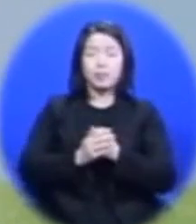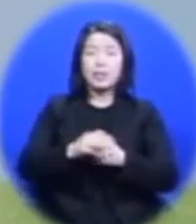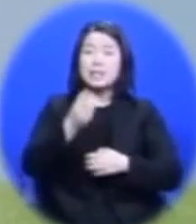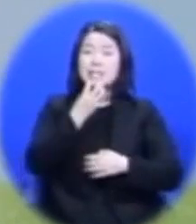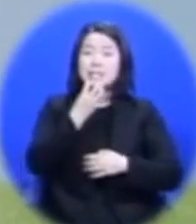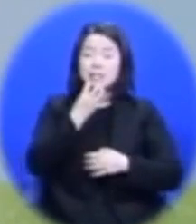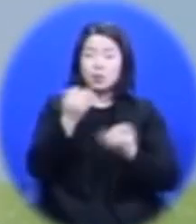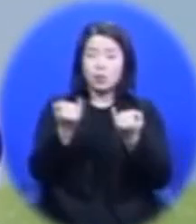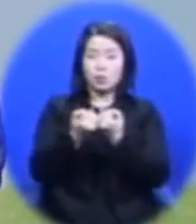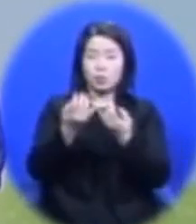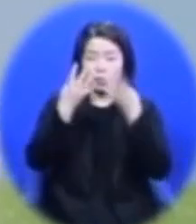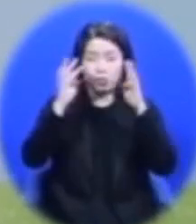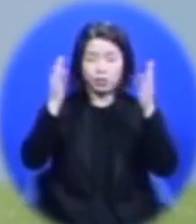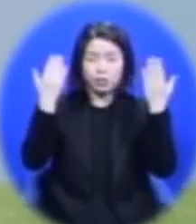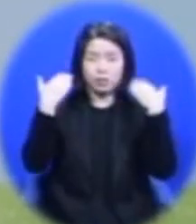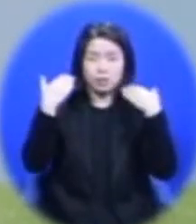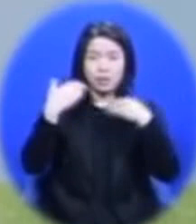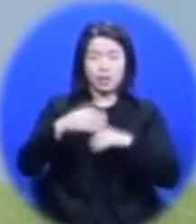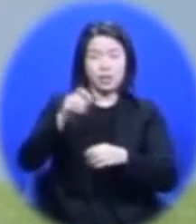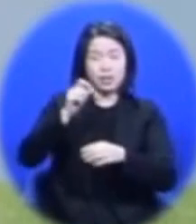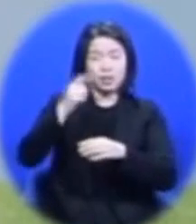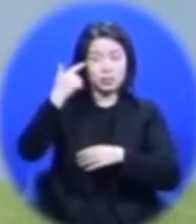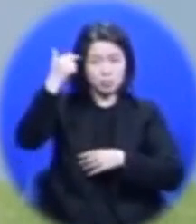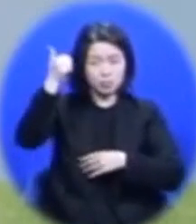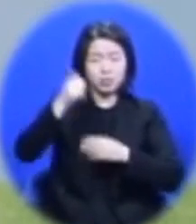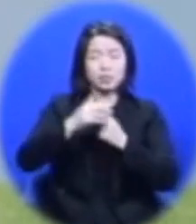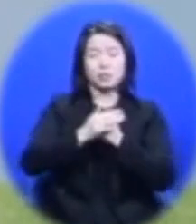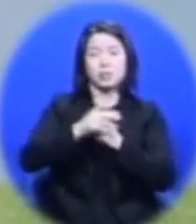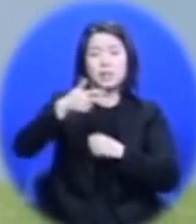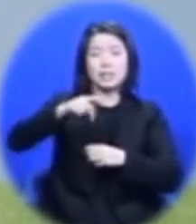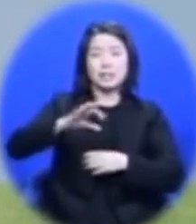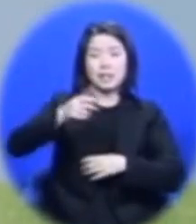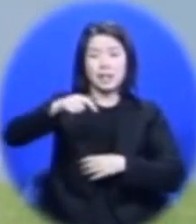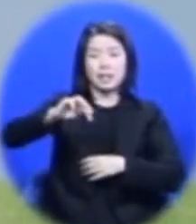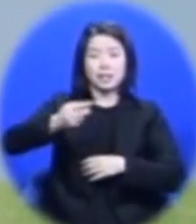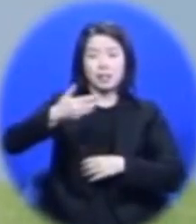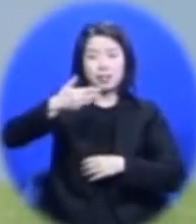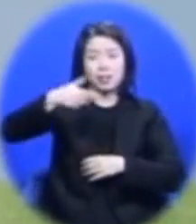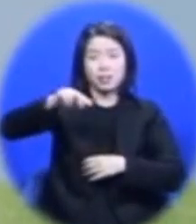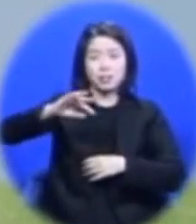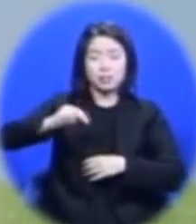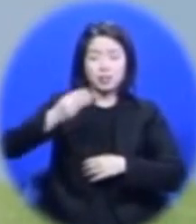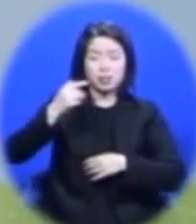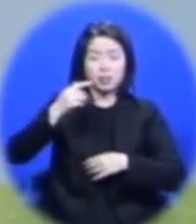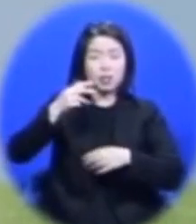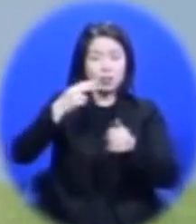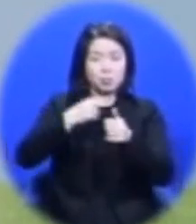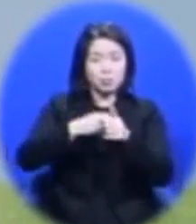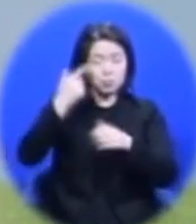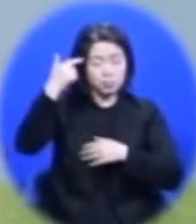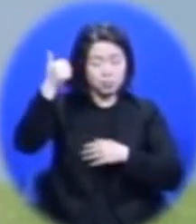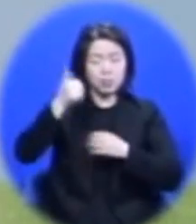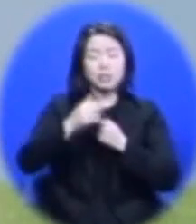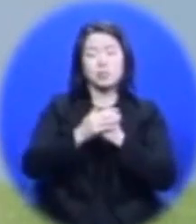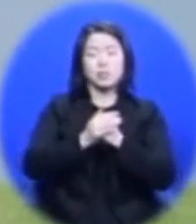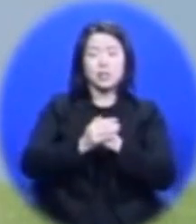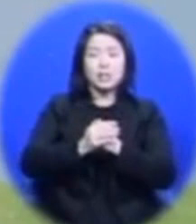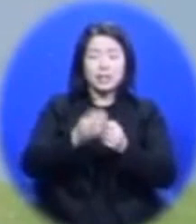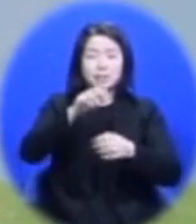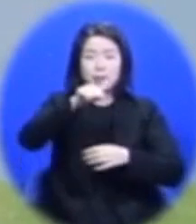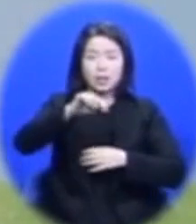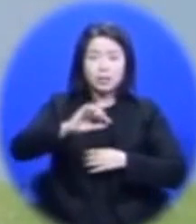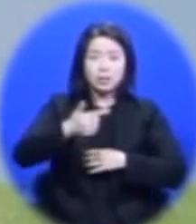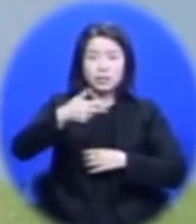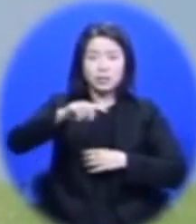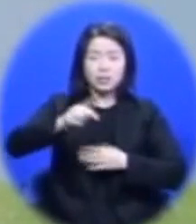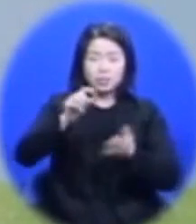서울여대 교목실장이신 장경철 목사님, 그분이 흔적신학이라는 책을 최근에 쓰셨어요. 제가 그 책을